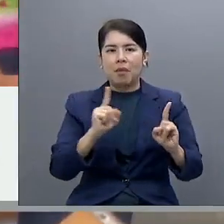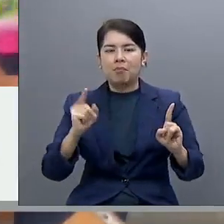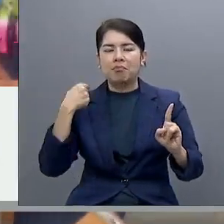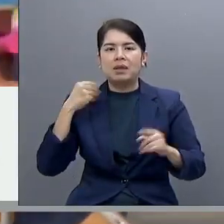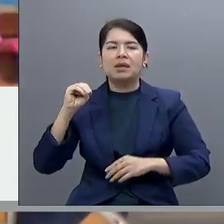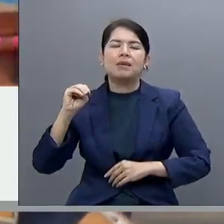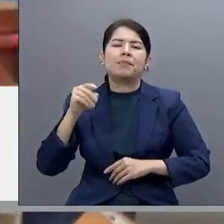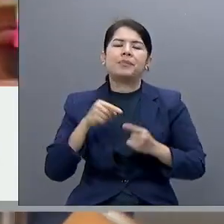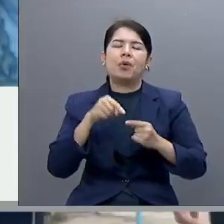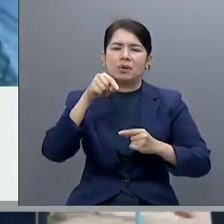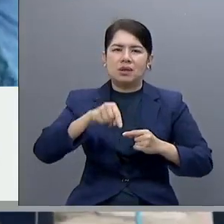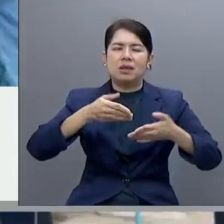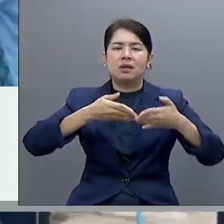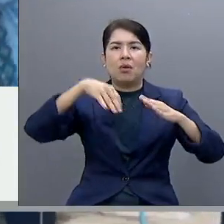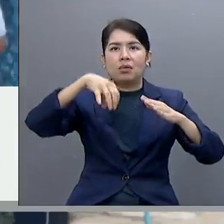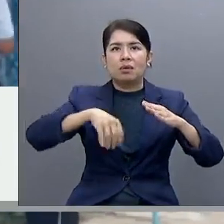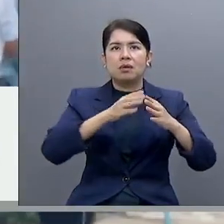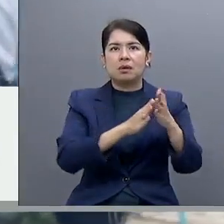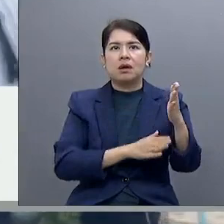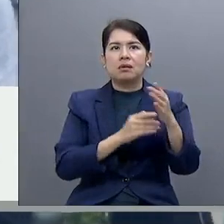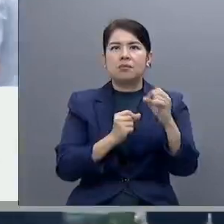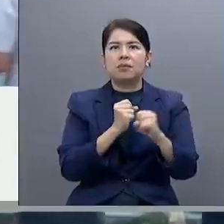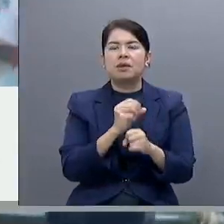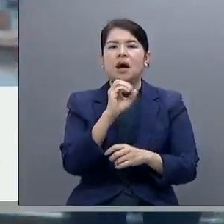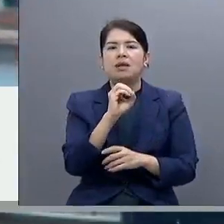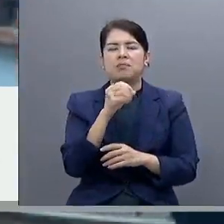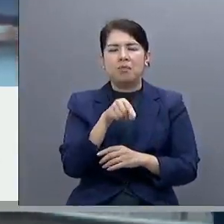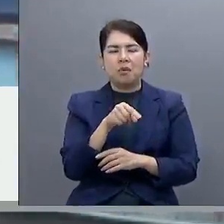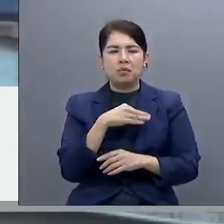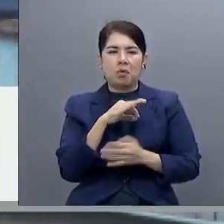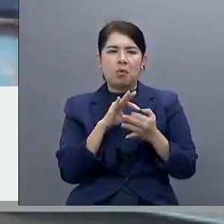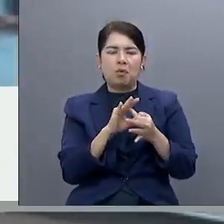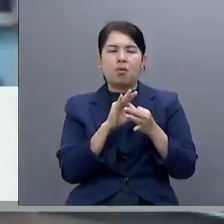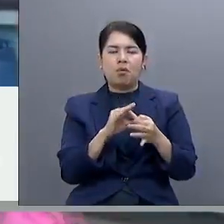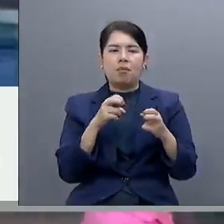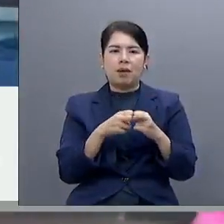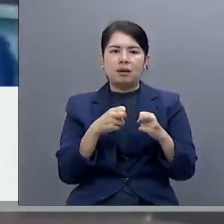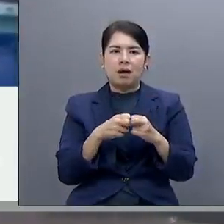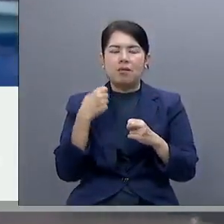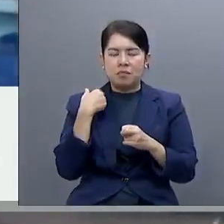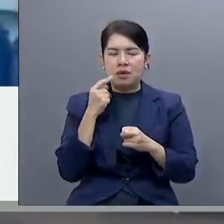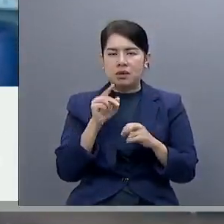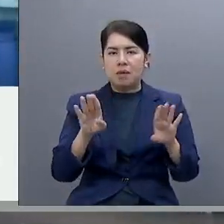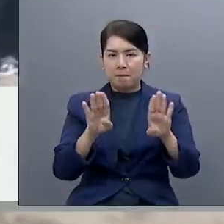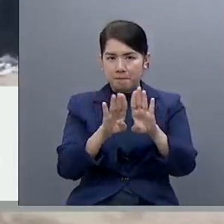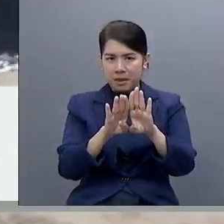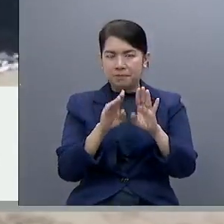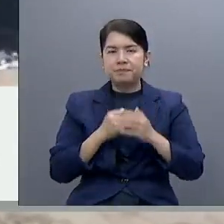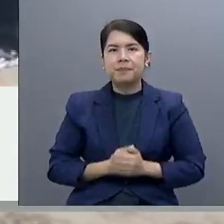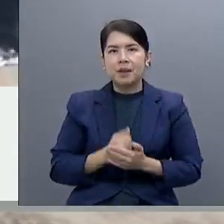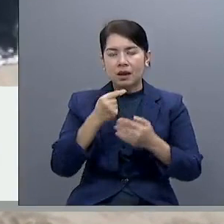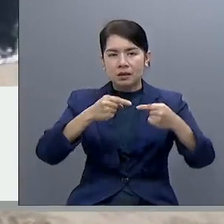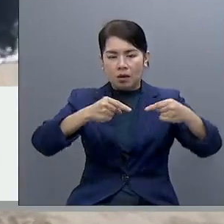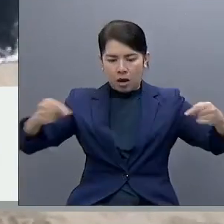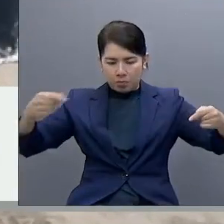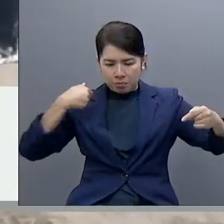ว่า50ปีแล้วค่ะก็เลยกลัวว่าโครงสร้างอาคารอาจจะไม่ปลอดภัยจึงต้องปิดการใช้งานชั่วคราวกั้นเป็นพื้น